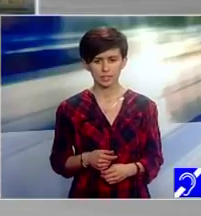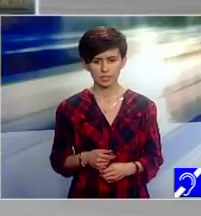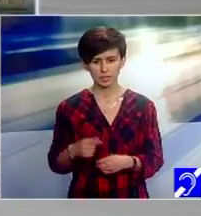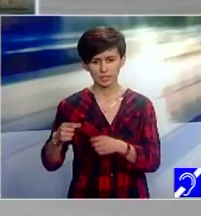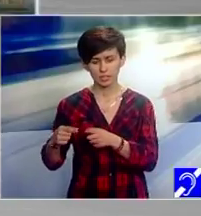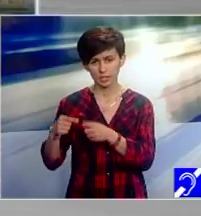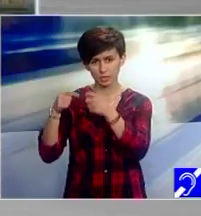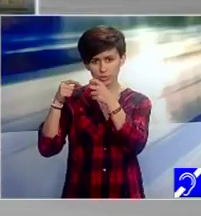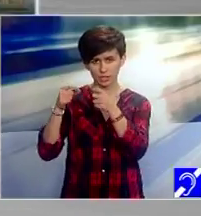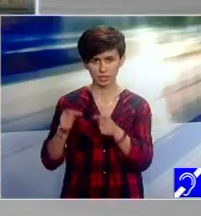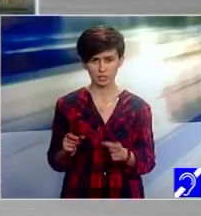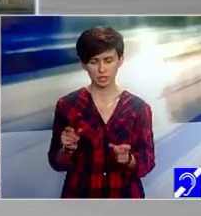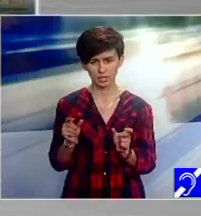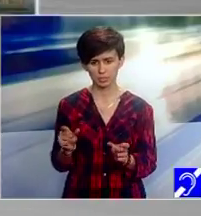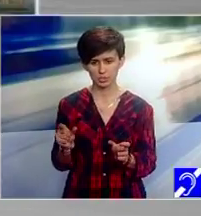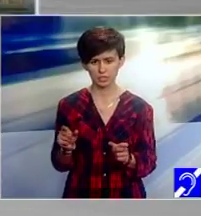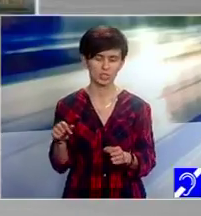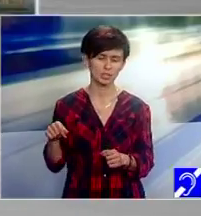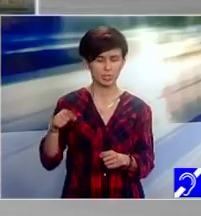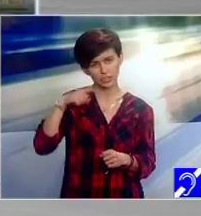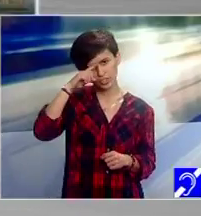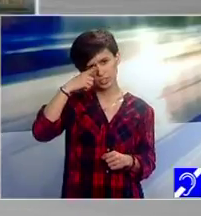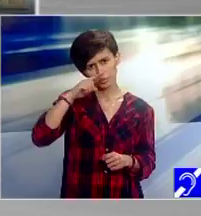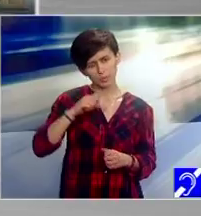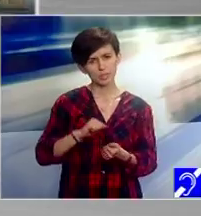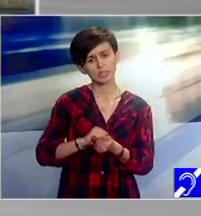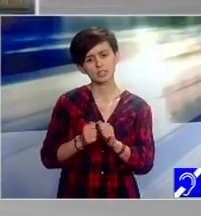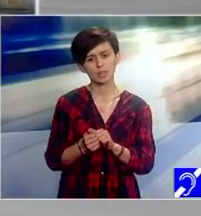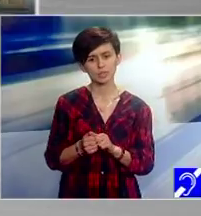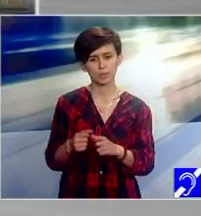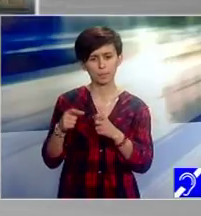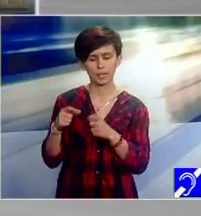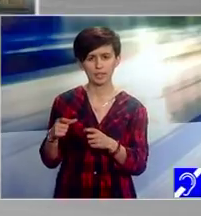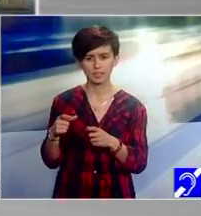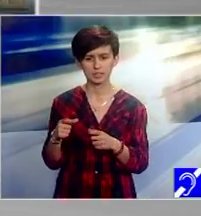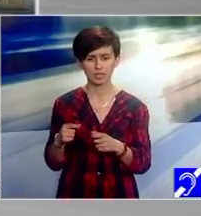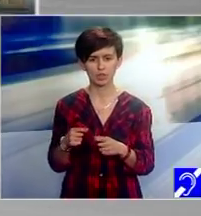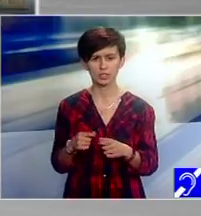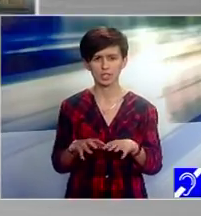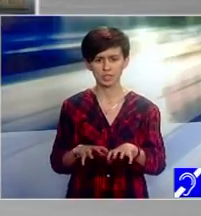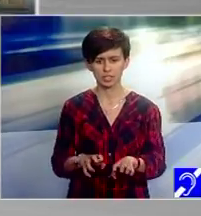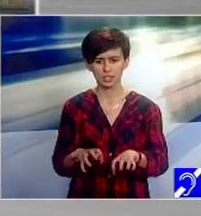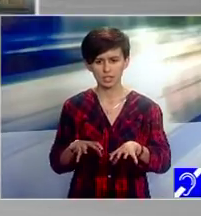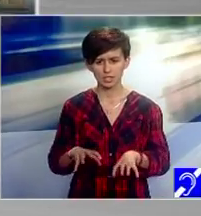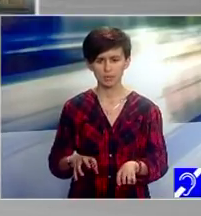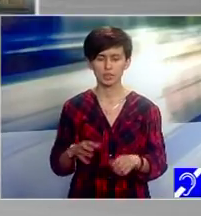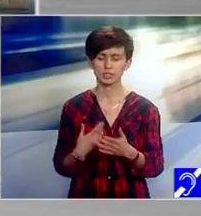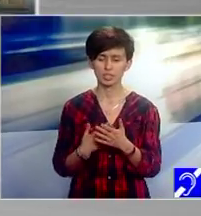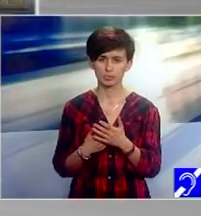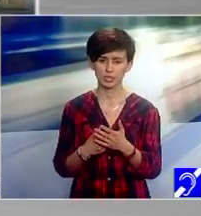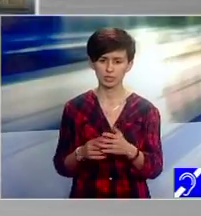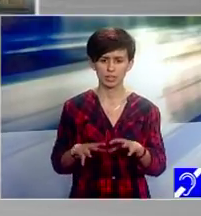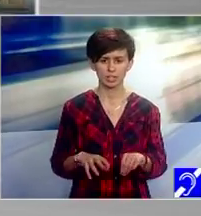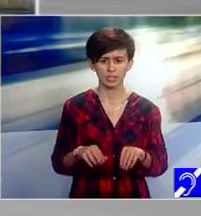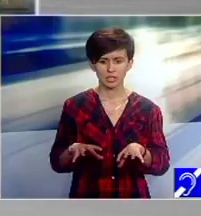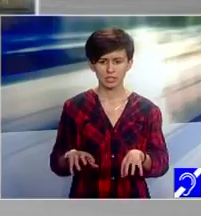protejate pe acest profil sau de saloanele de înfrumusețat, pentru că un masaj fie medical, fie un masaj